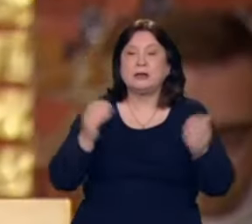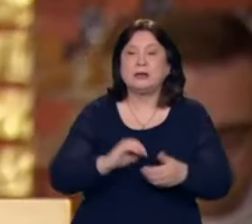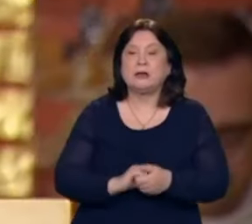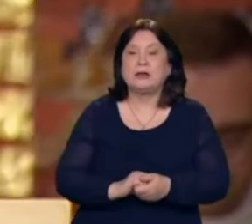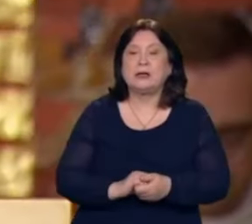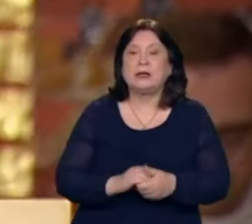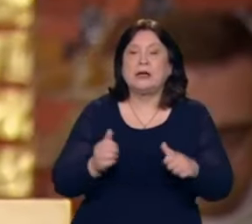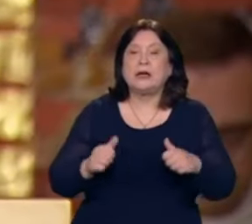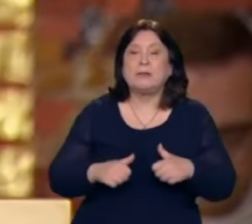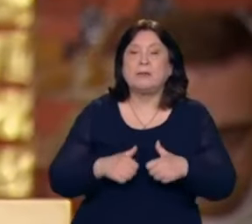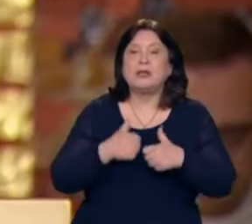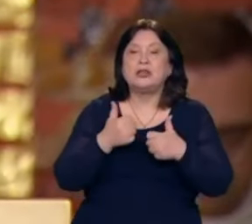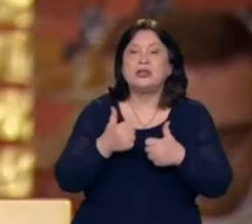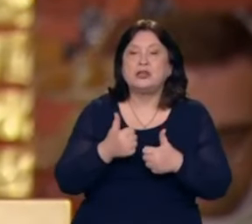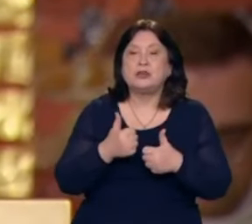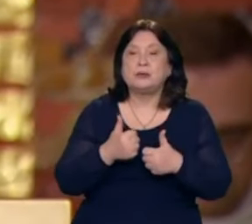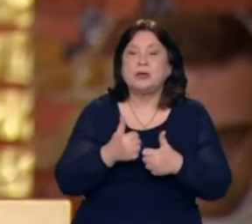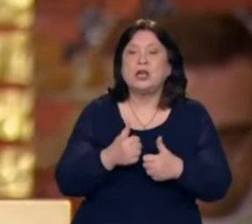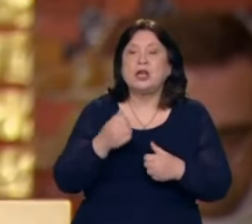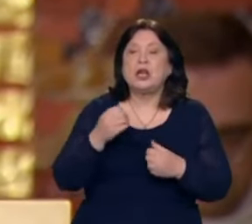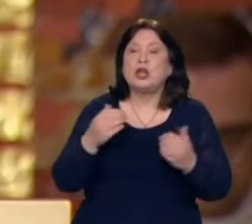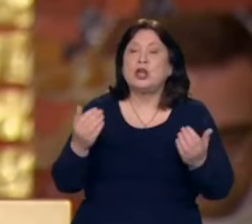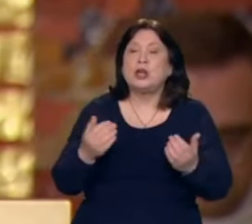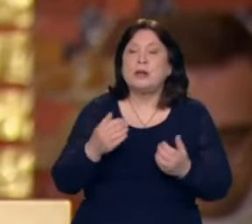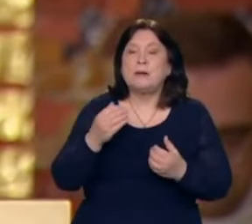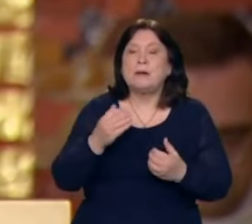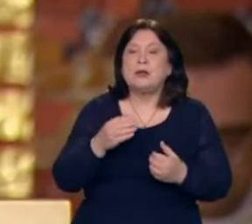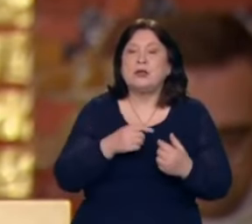byśmy zdobyli mądrość